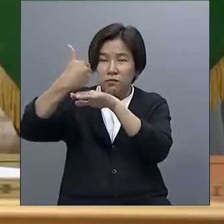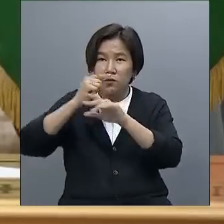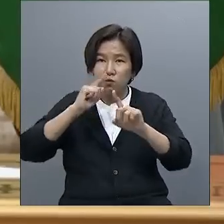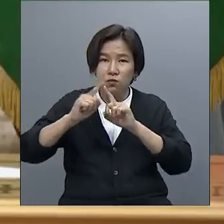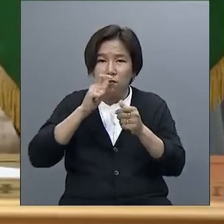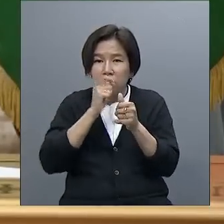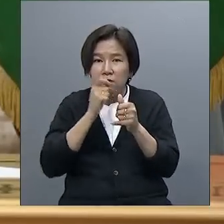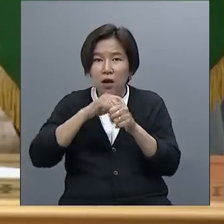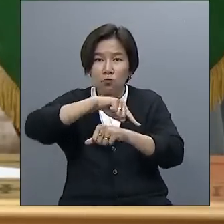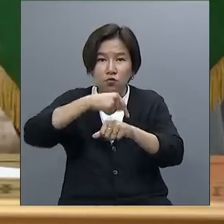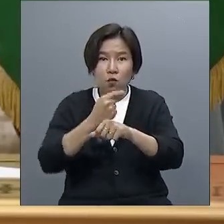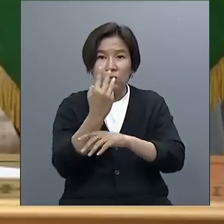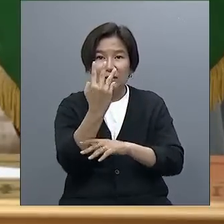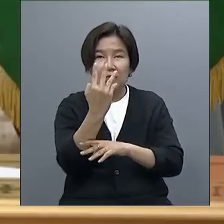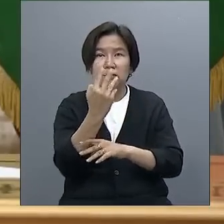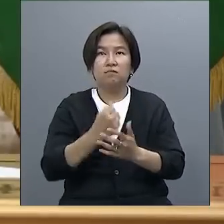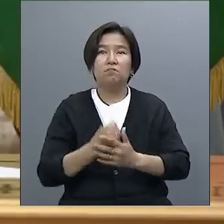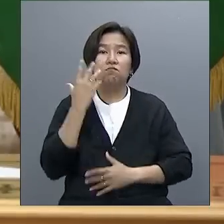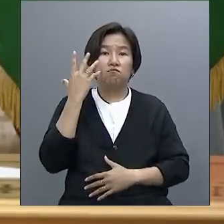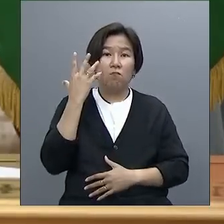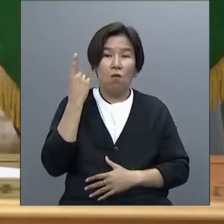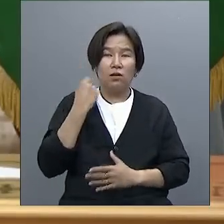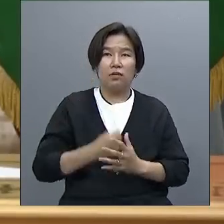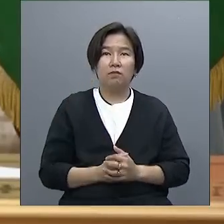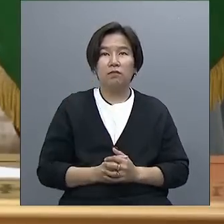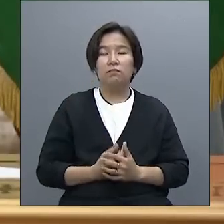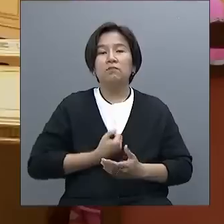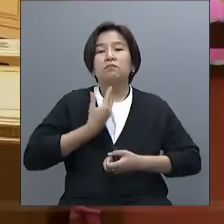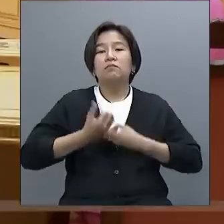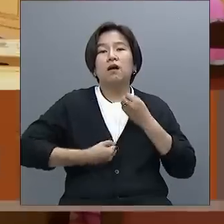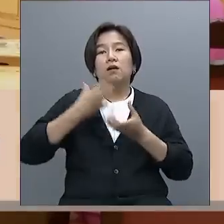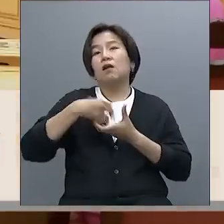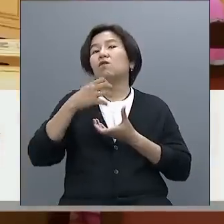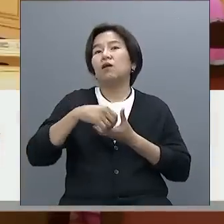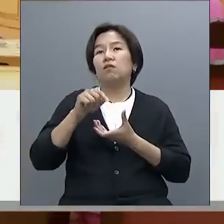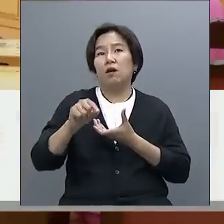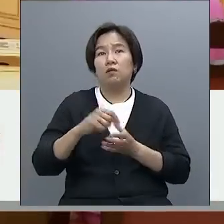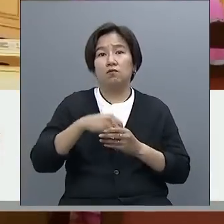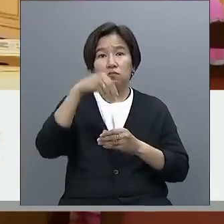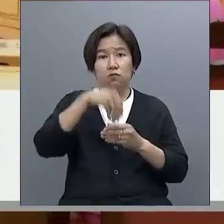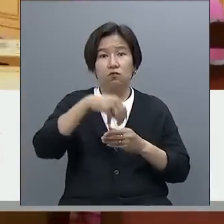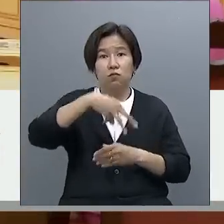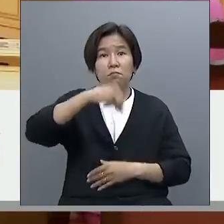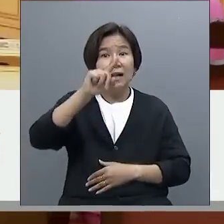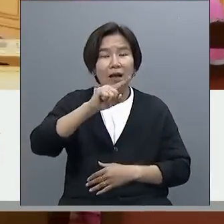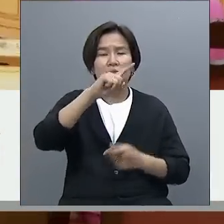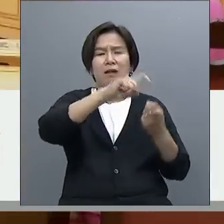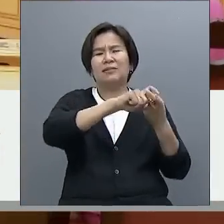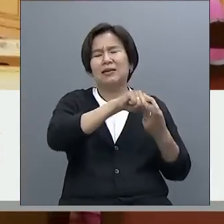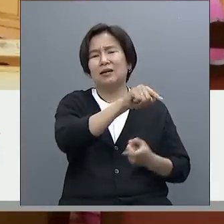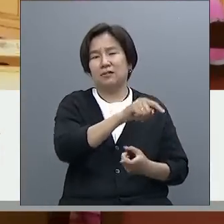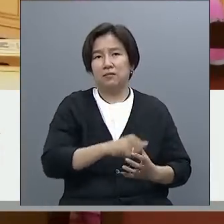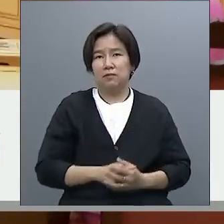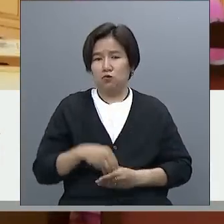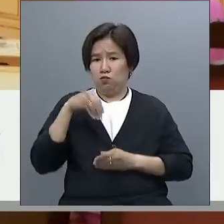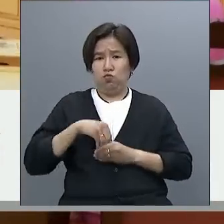านนี้ผู้นำเบลารุสเปิดเผยว่าหัวหน้ากลุ่มวากเนอร์อยู่ในนครเซนต์ปีเตอร์สเบิร์กของรัสเซียแต่ก็อาจจะเดินท